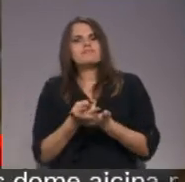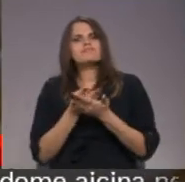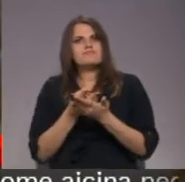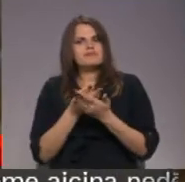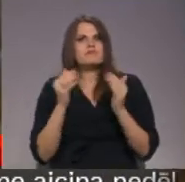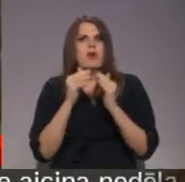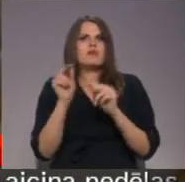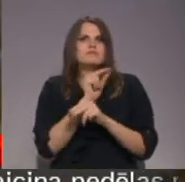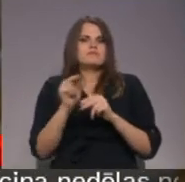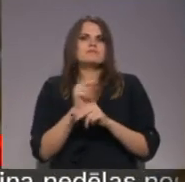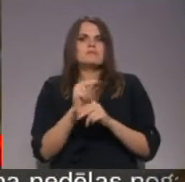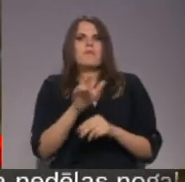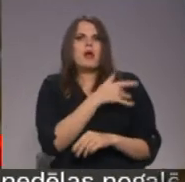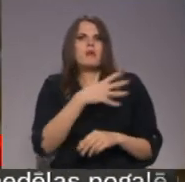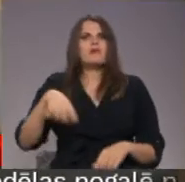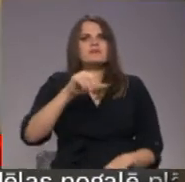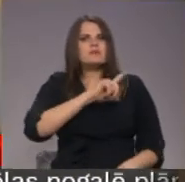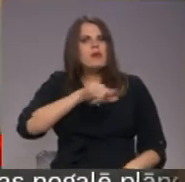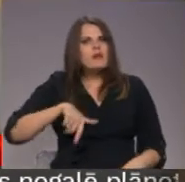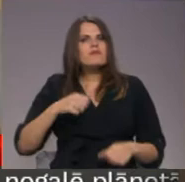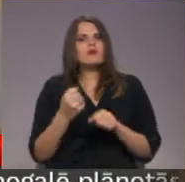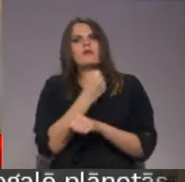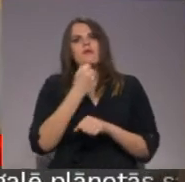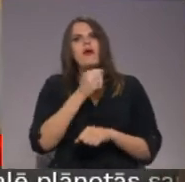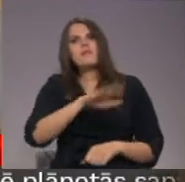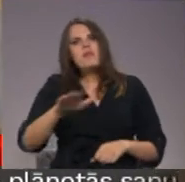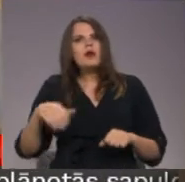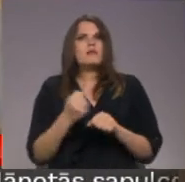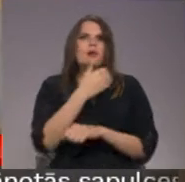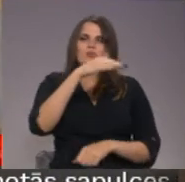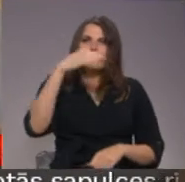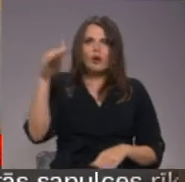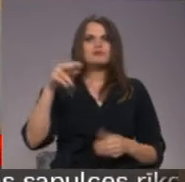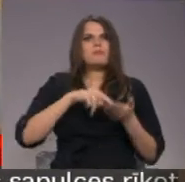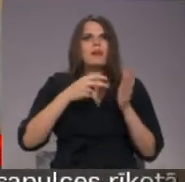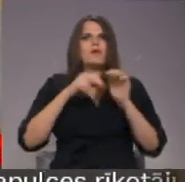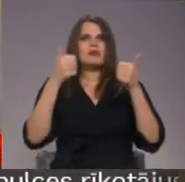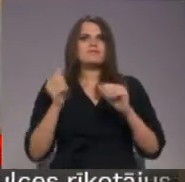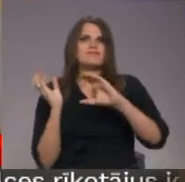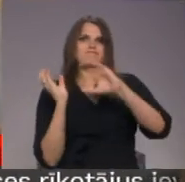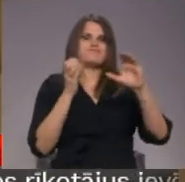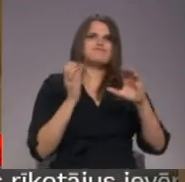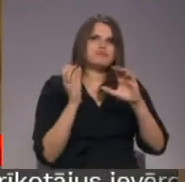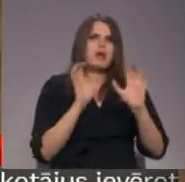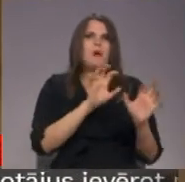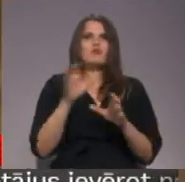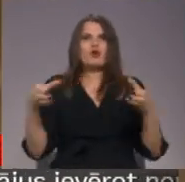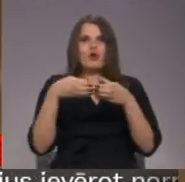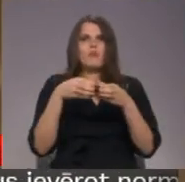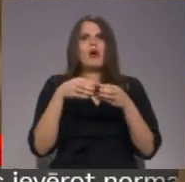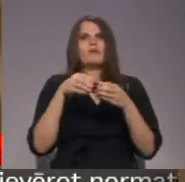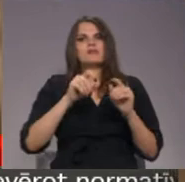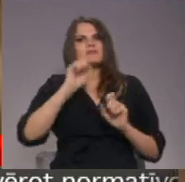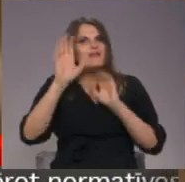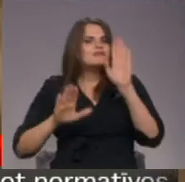bērniem, plānots izveidot mobilo paliatīvās aprūpes komandu. Tās mērķis būtu nodrošināt atbalstu pacientam un viņa ģimenē